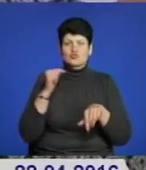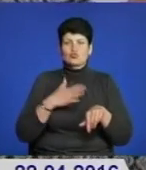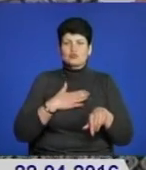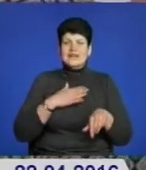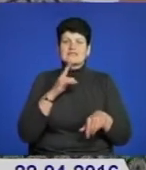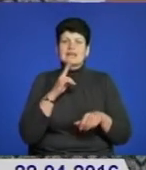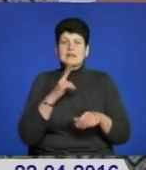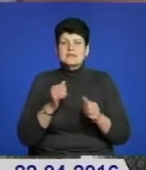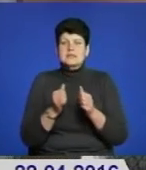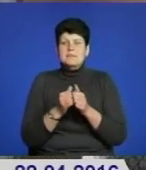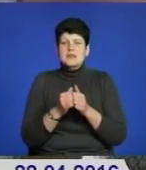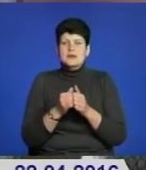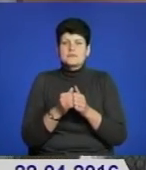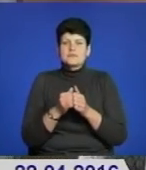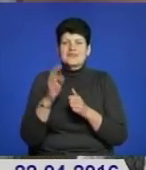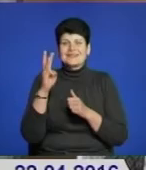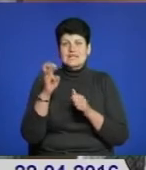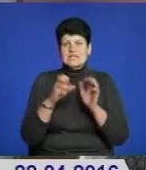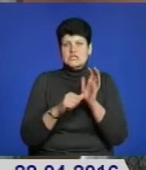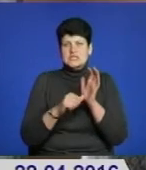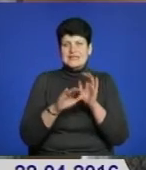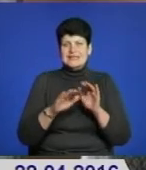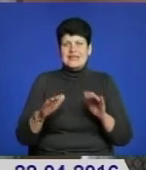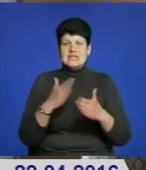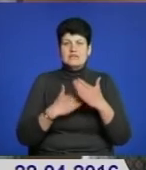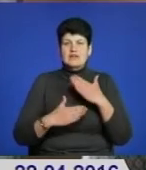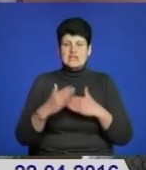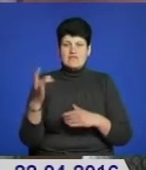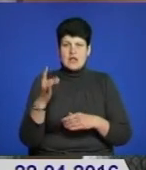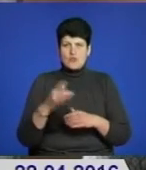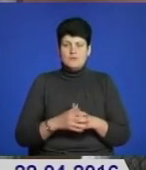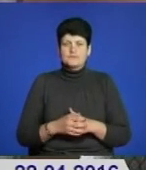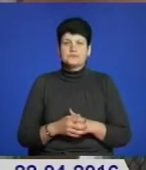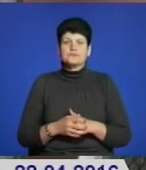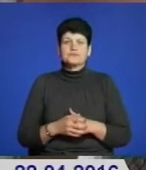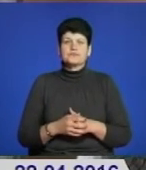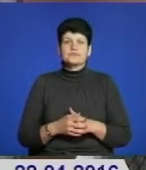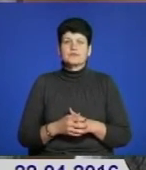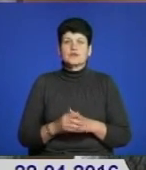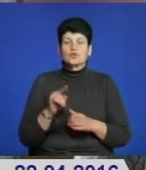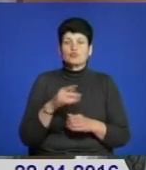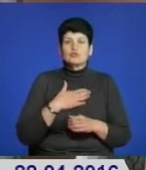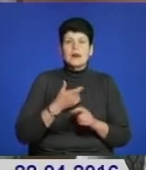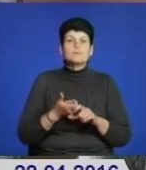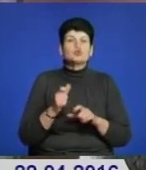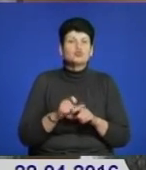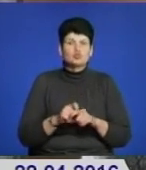Кременці біля 360 дітей-інвалідів в районі. І тому нам дуже